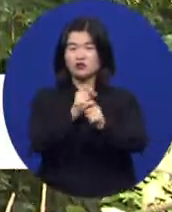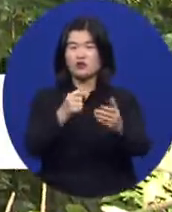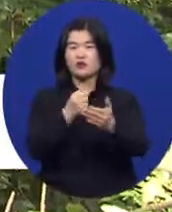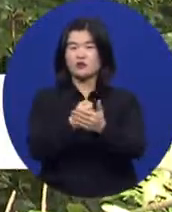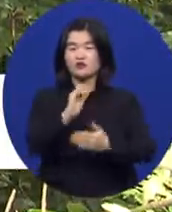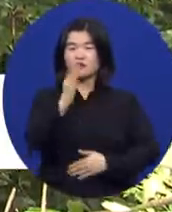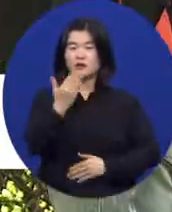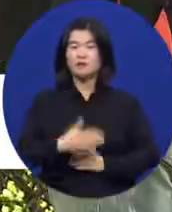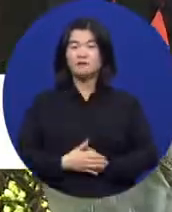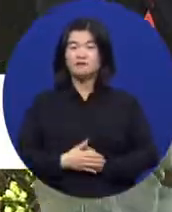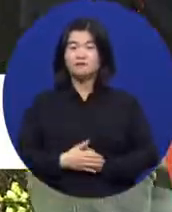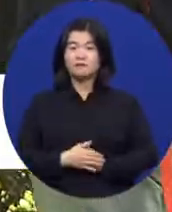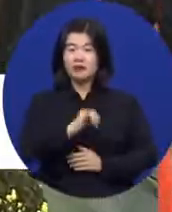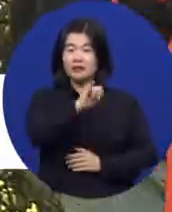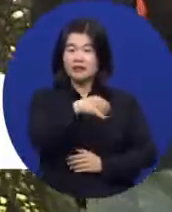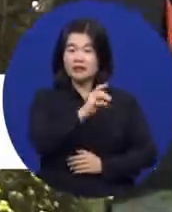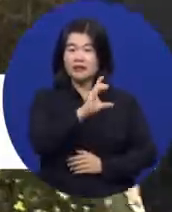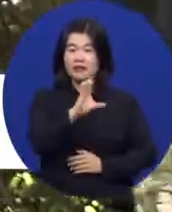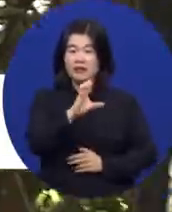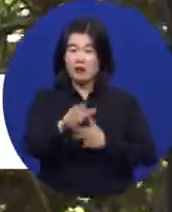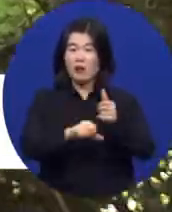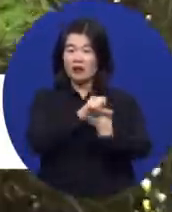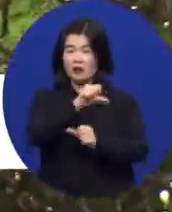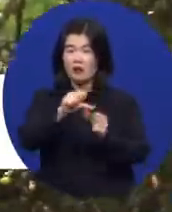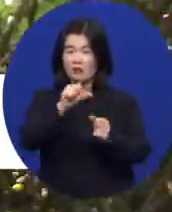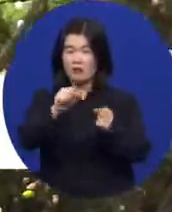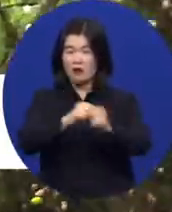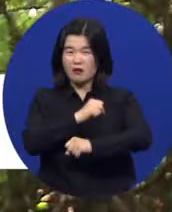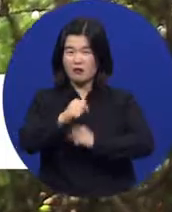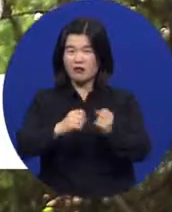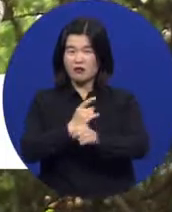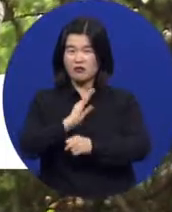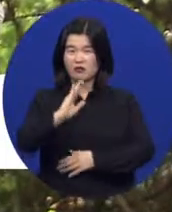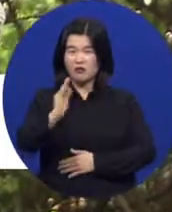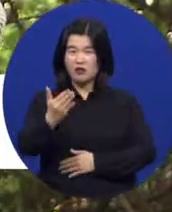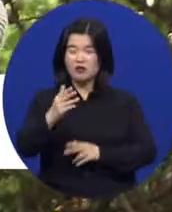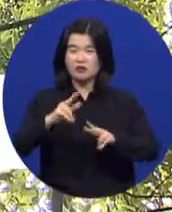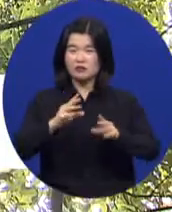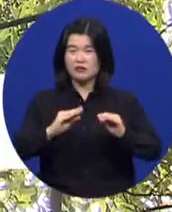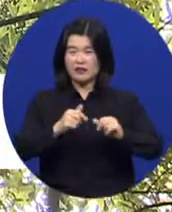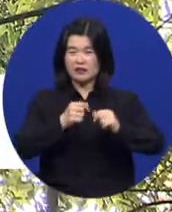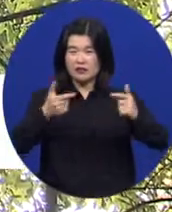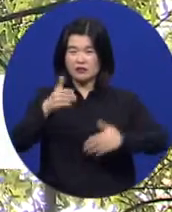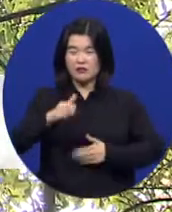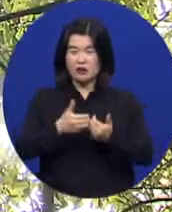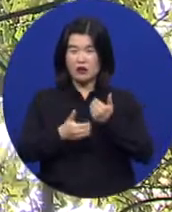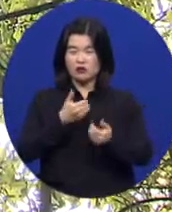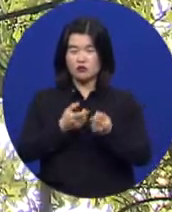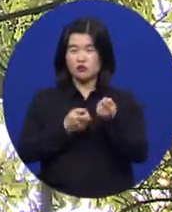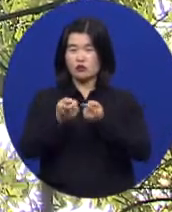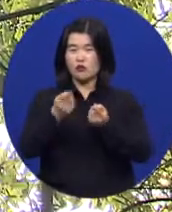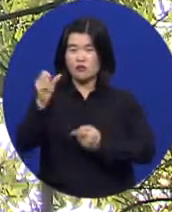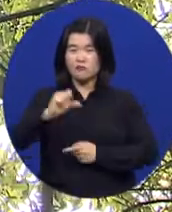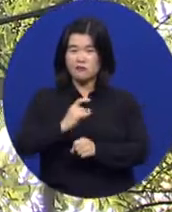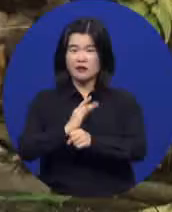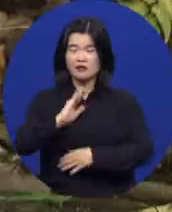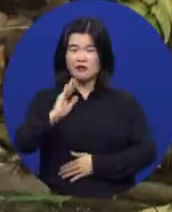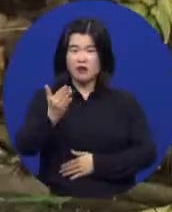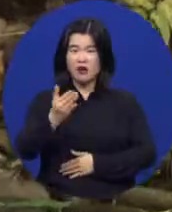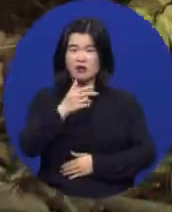결정했습니다 저희 되시는 환경파괴 논란이 일자 환경보존 면적을 드렸지만 갈등 조정 에 실패했고